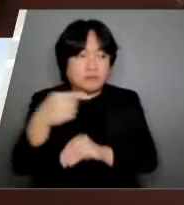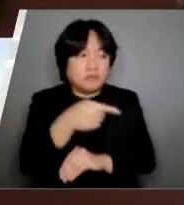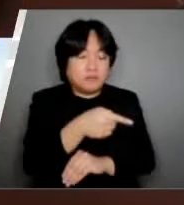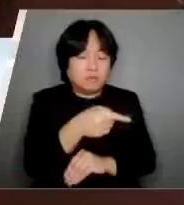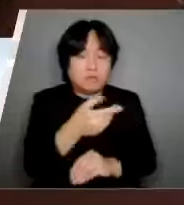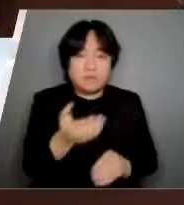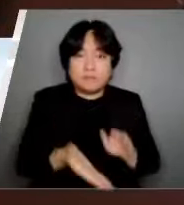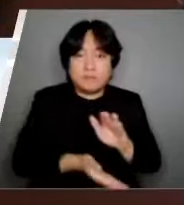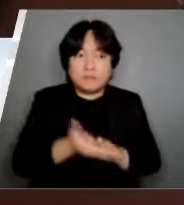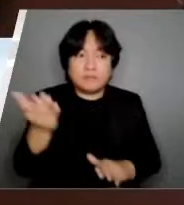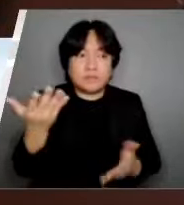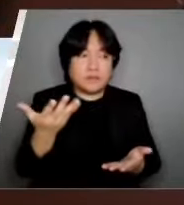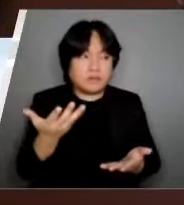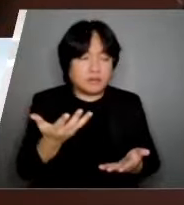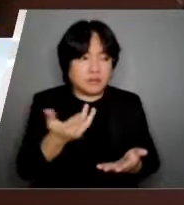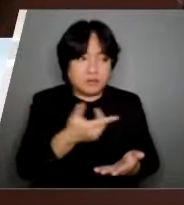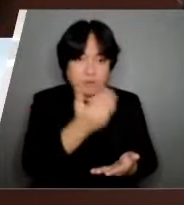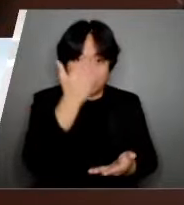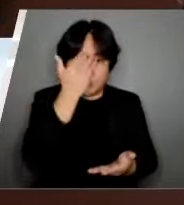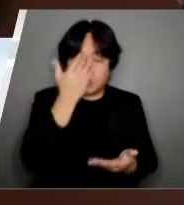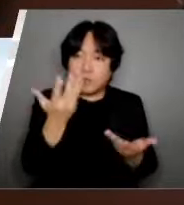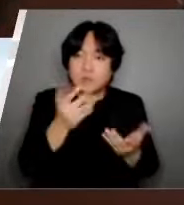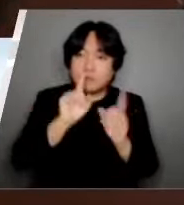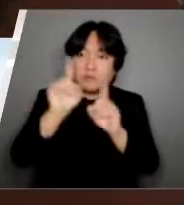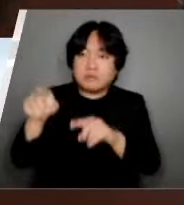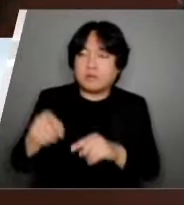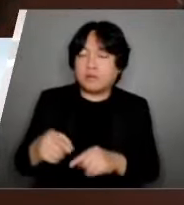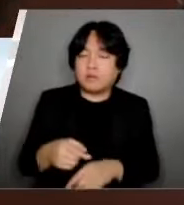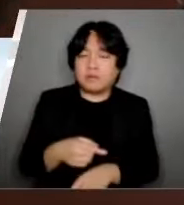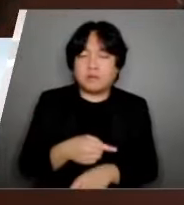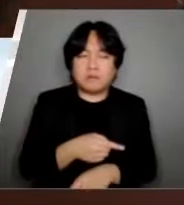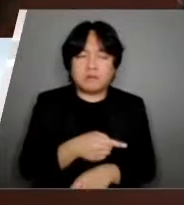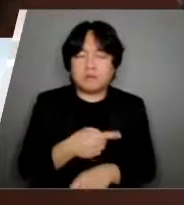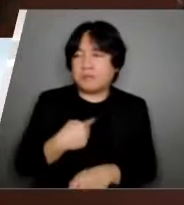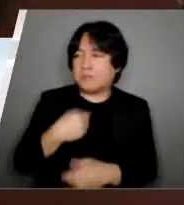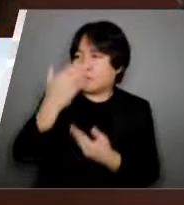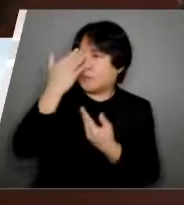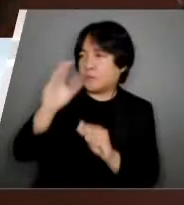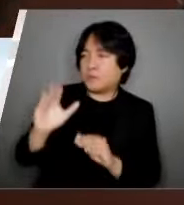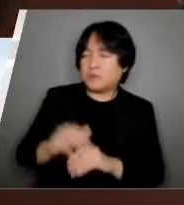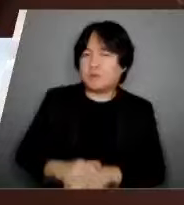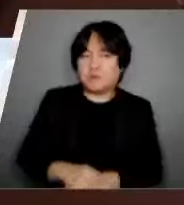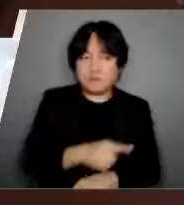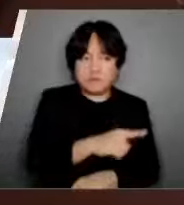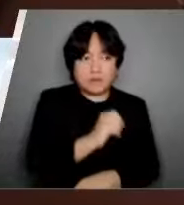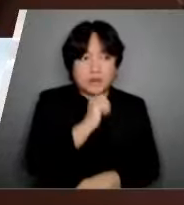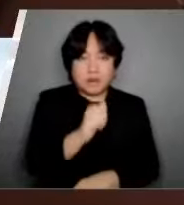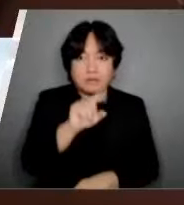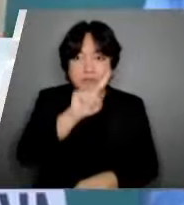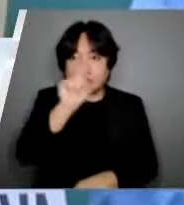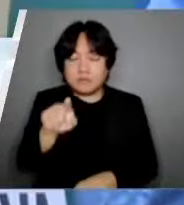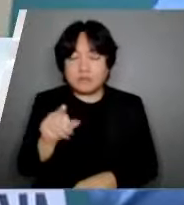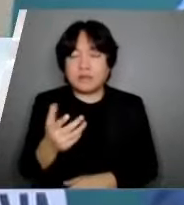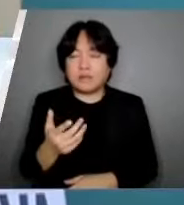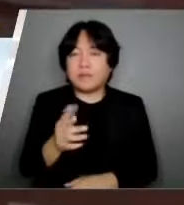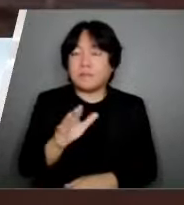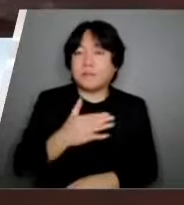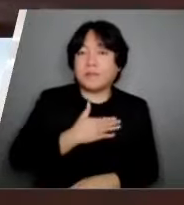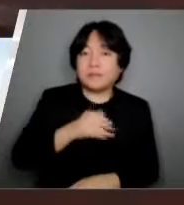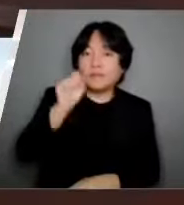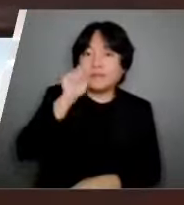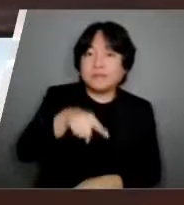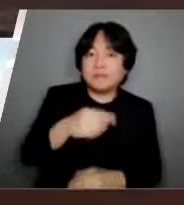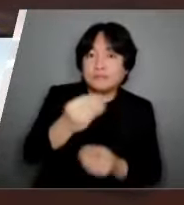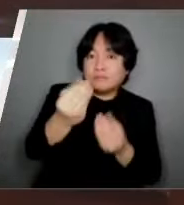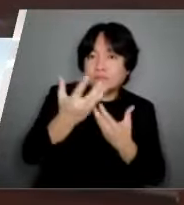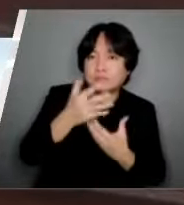Ang sabi niya sa akin, sabi niya ate, nalulungkot ako. Samahan mo ako. May pupunta na ako. Galit siya sa akin.